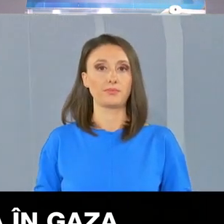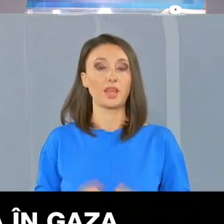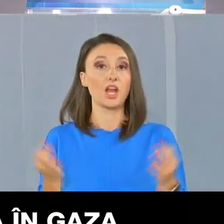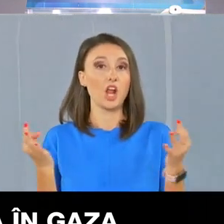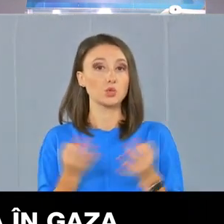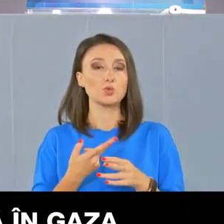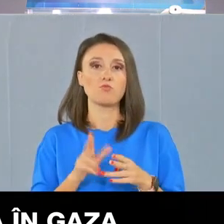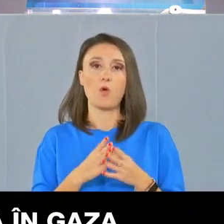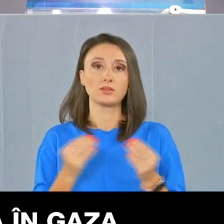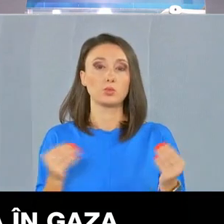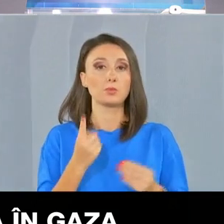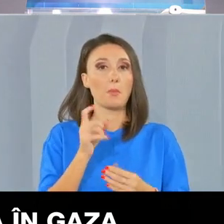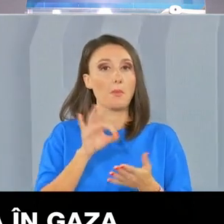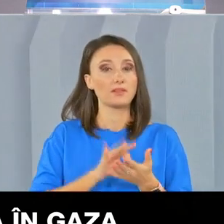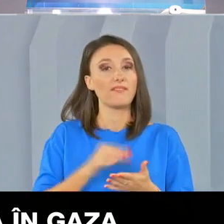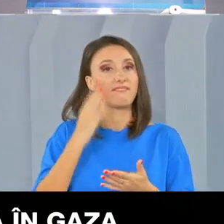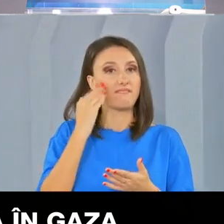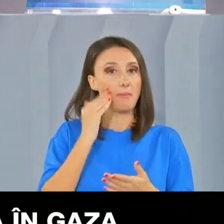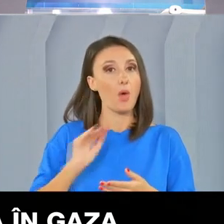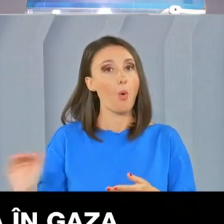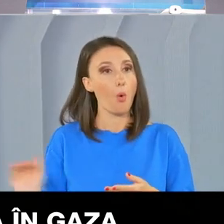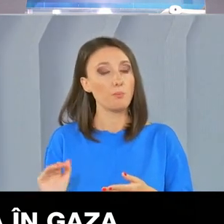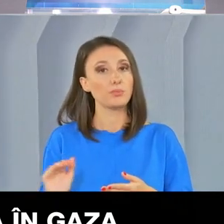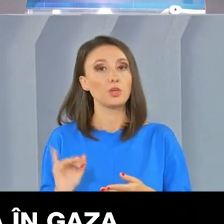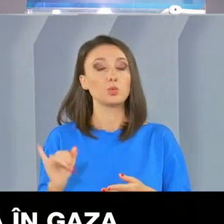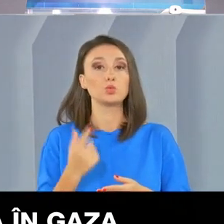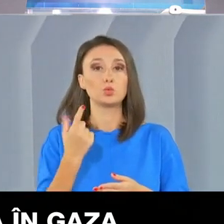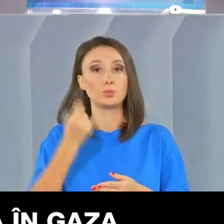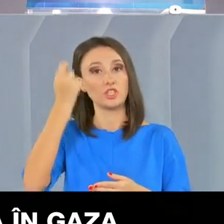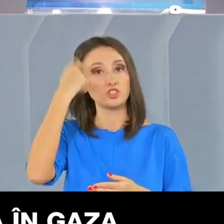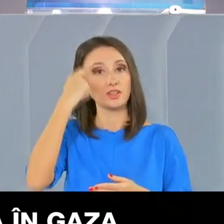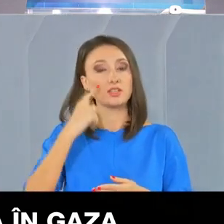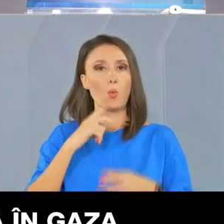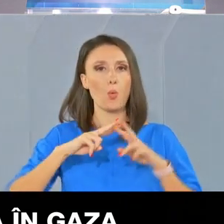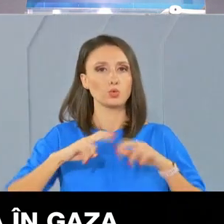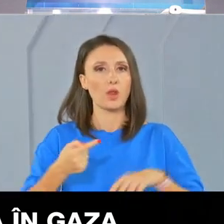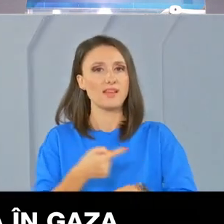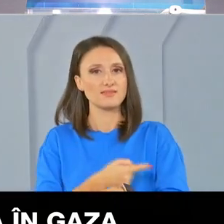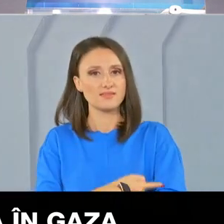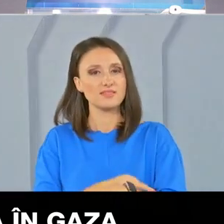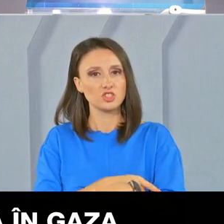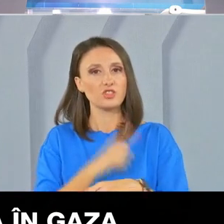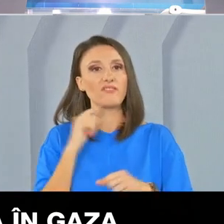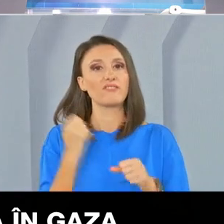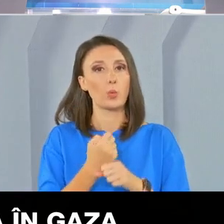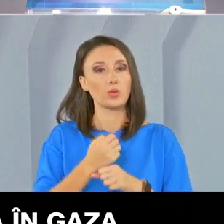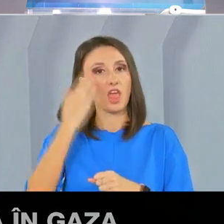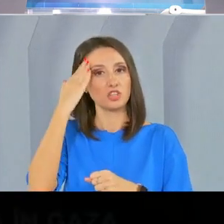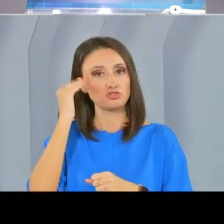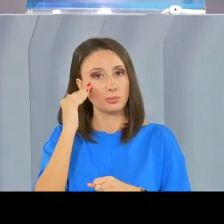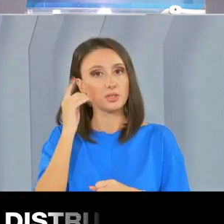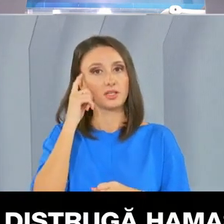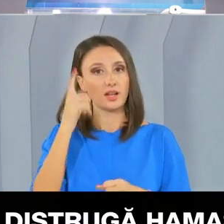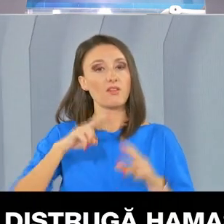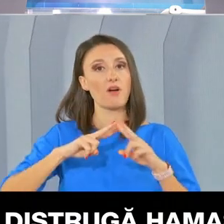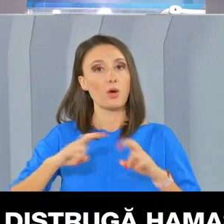redus foarte mult în prima fază femei, copii, iar la cei cu dublă cetățenie un control la sânge făcut de egipteni. Cred că se va